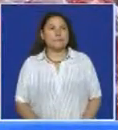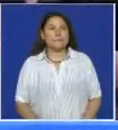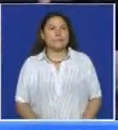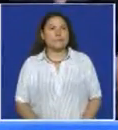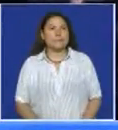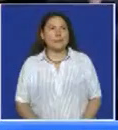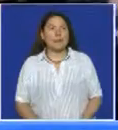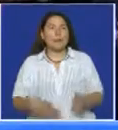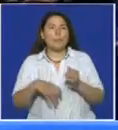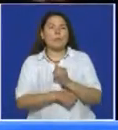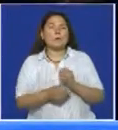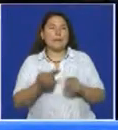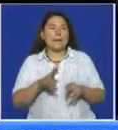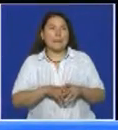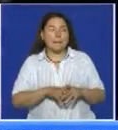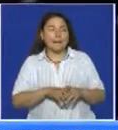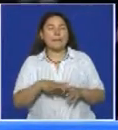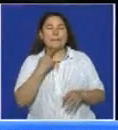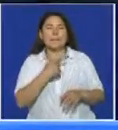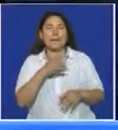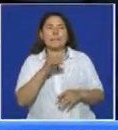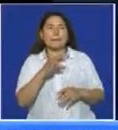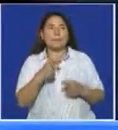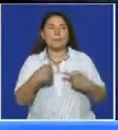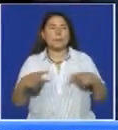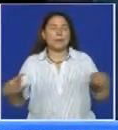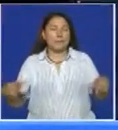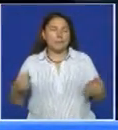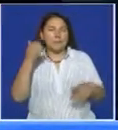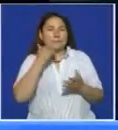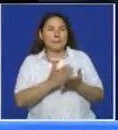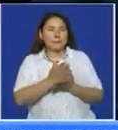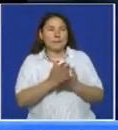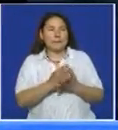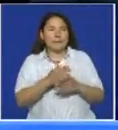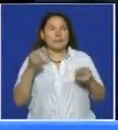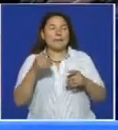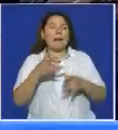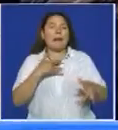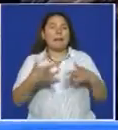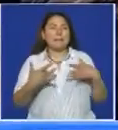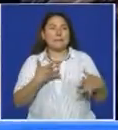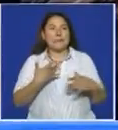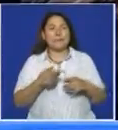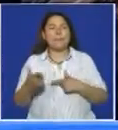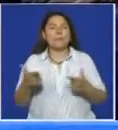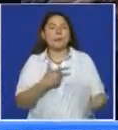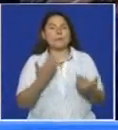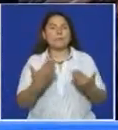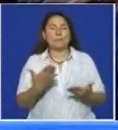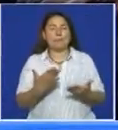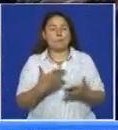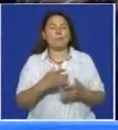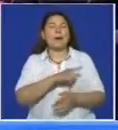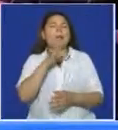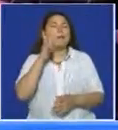затем по еще одной доброй традиции клх тарбаев вместе с другими ветеранами стал свидетелем праздничного концерта подготовленного силами молодых